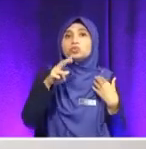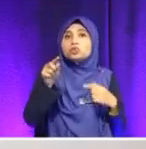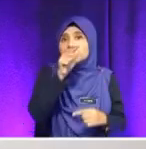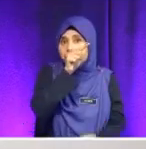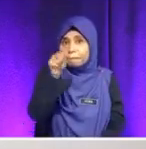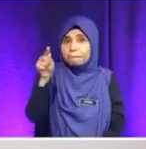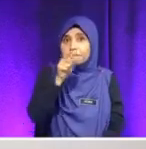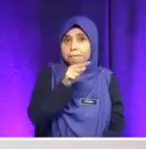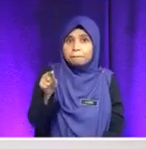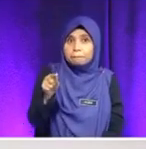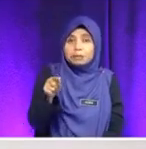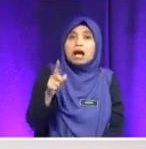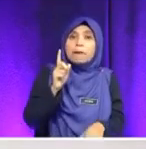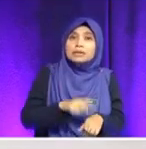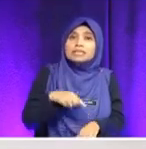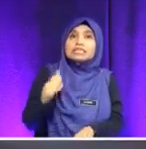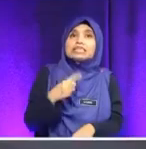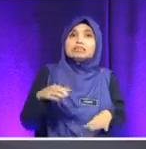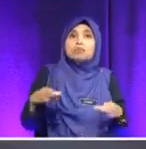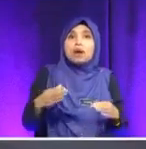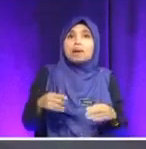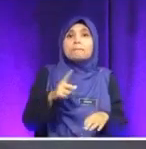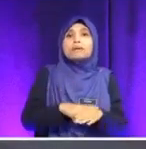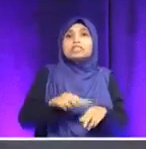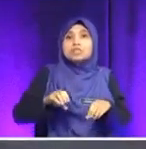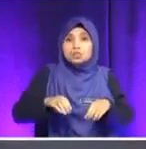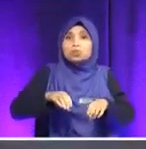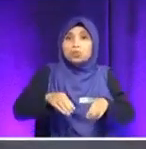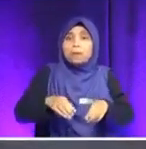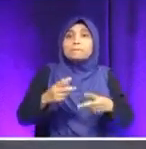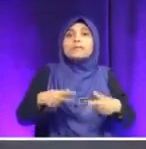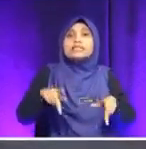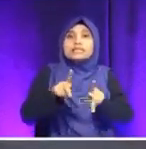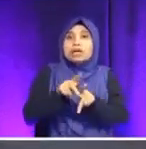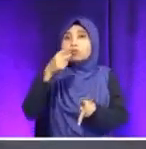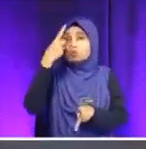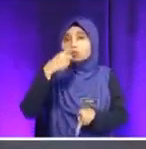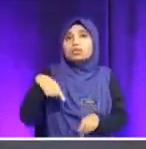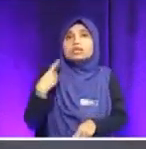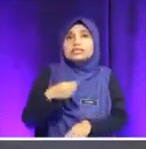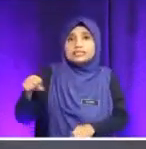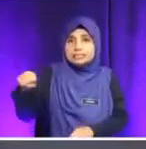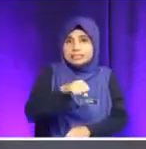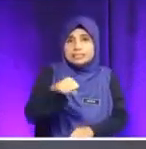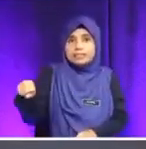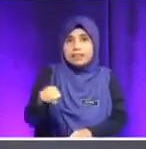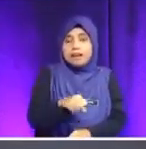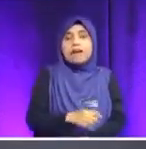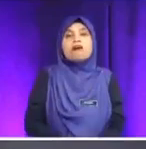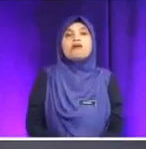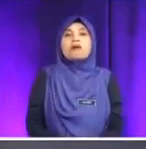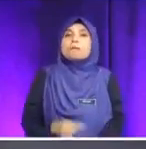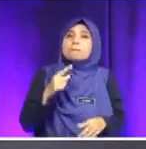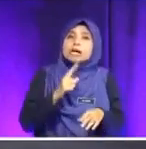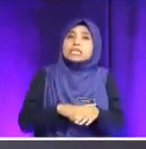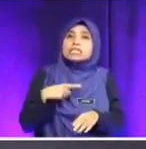Sebab itulah saya cakap, masa kita buat tadi, semasa menggulung dan melipat tu penting untuk kita seterika dan kita kanji. Okay. Masa